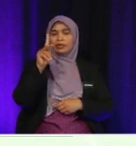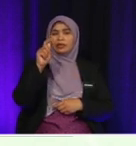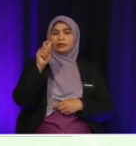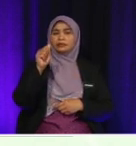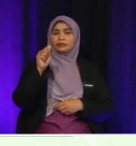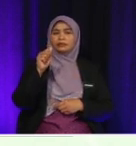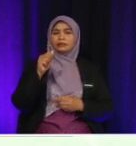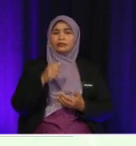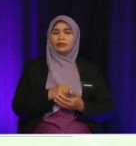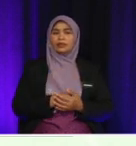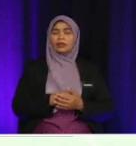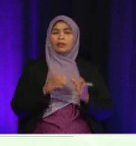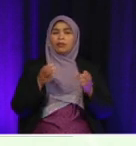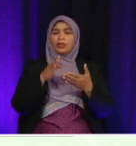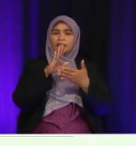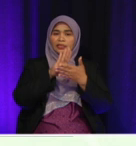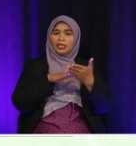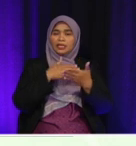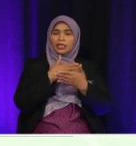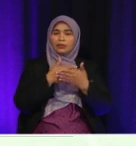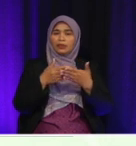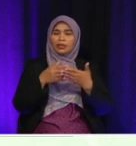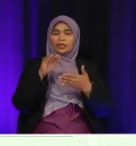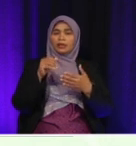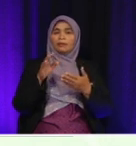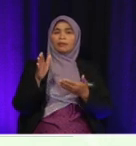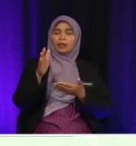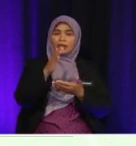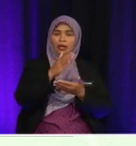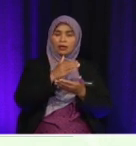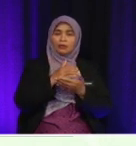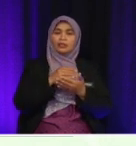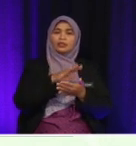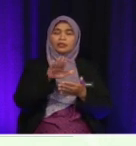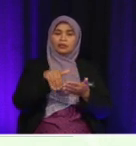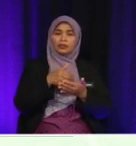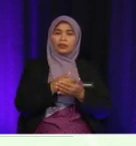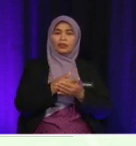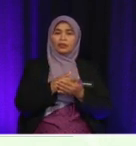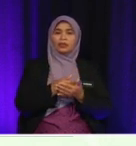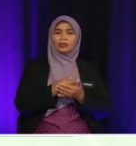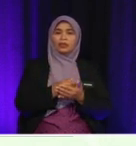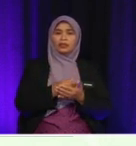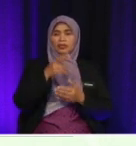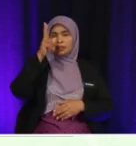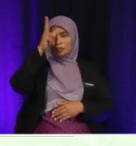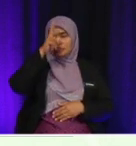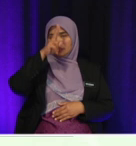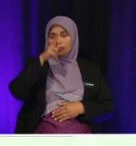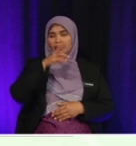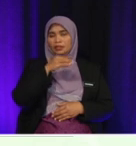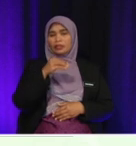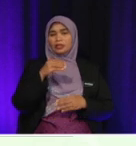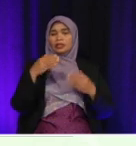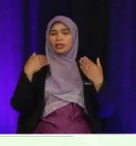ini Buatlah satu jadual yang merangkumi keseluruhan kerajaan dan